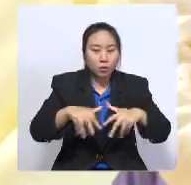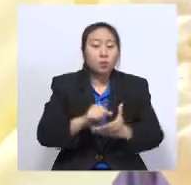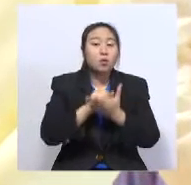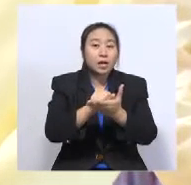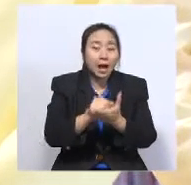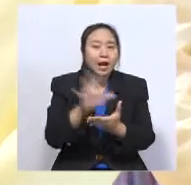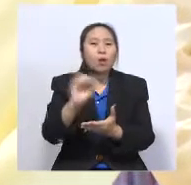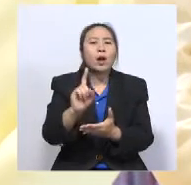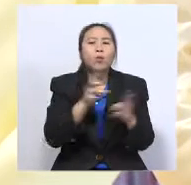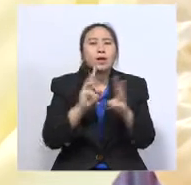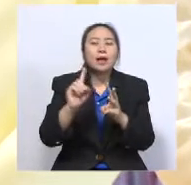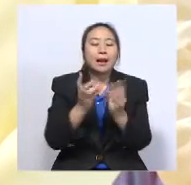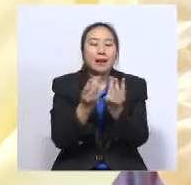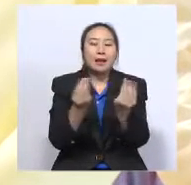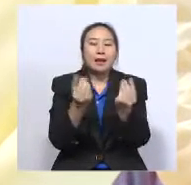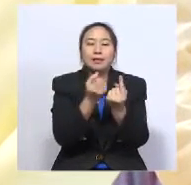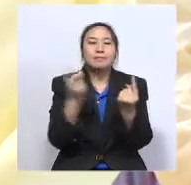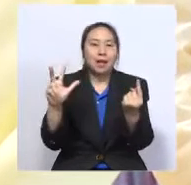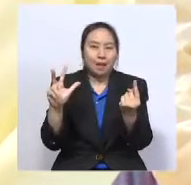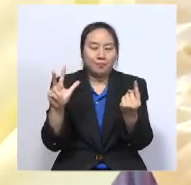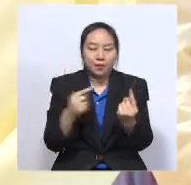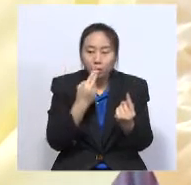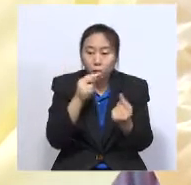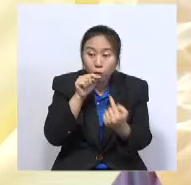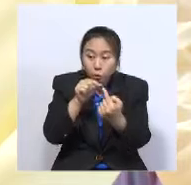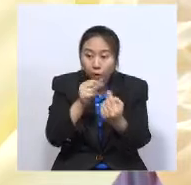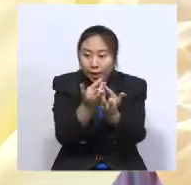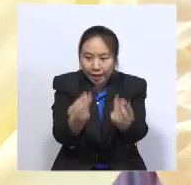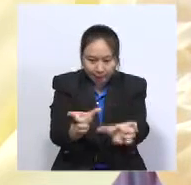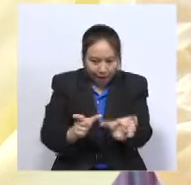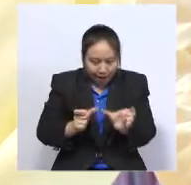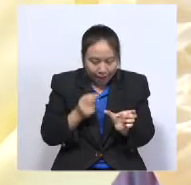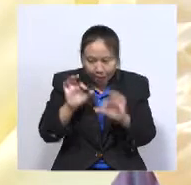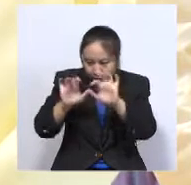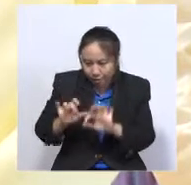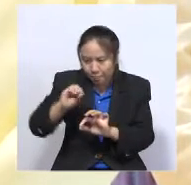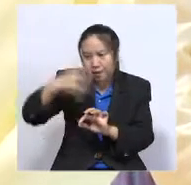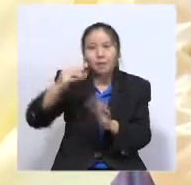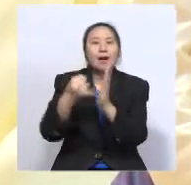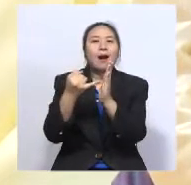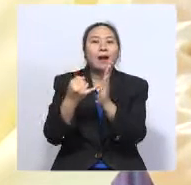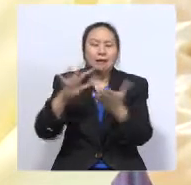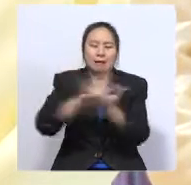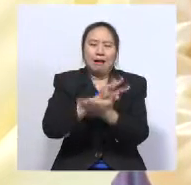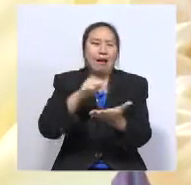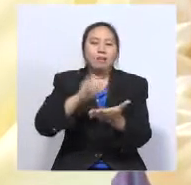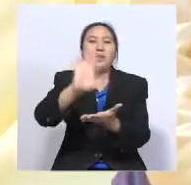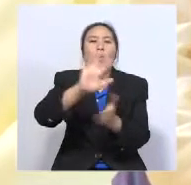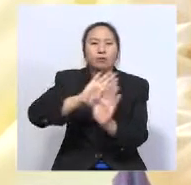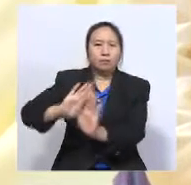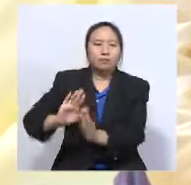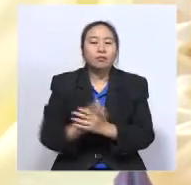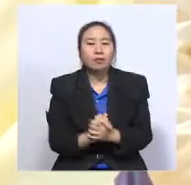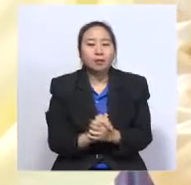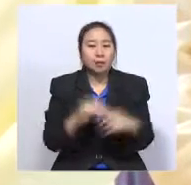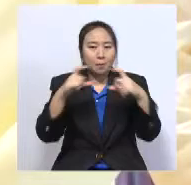ายเลข13ตัวในการติดต่อราชการนะเพื่อลดภาระในการใช้เอกสารนะแล้วก็ไม่ต้องใ